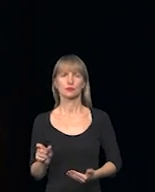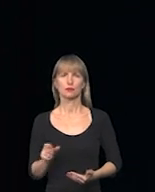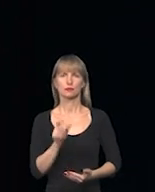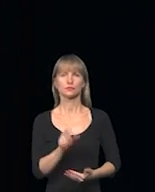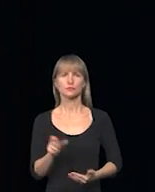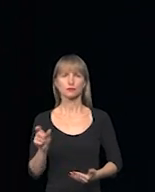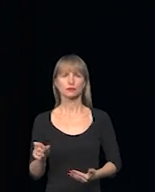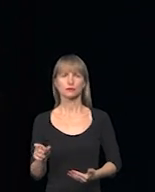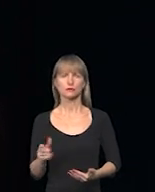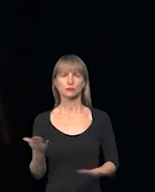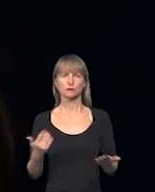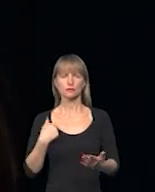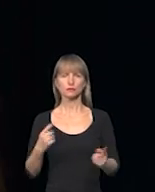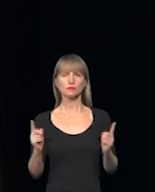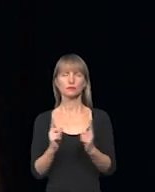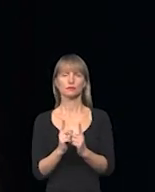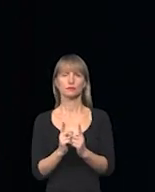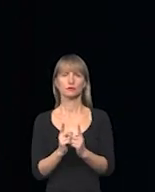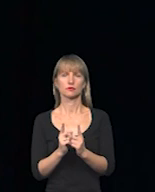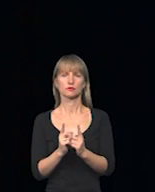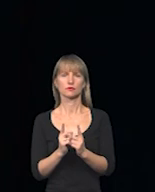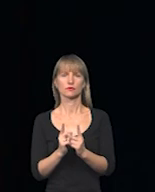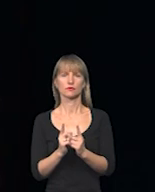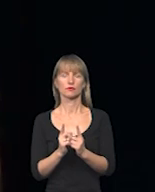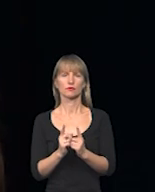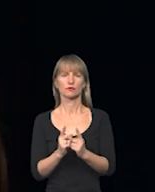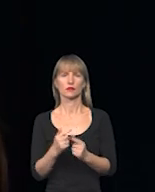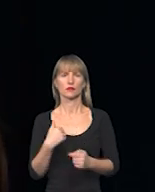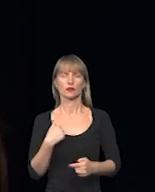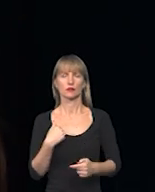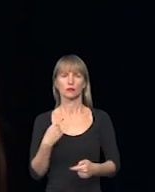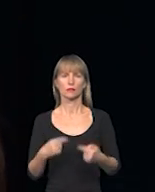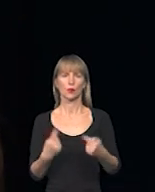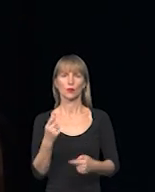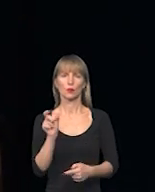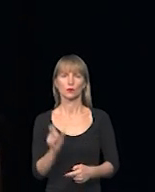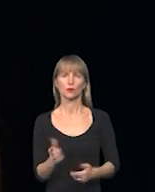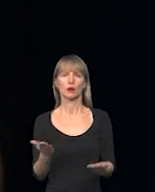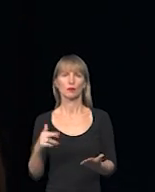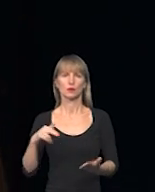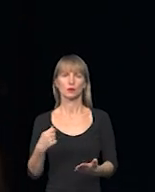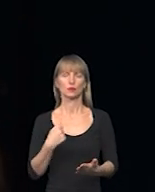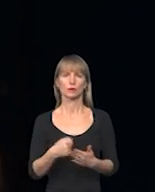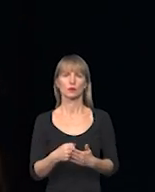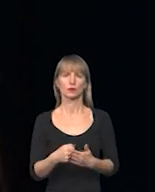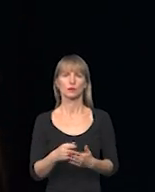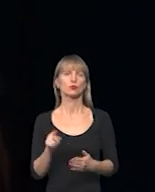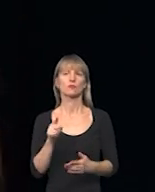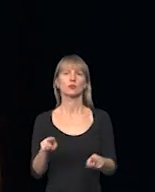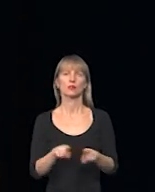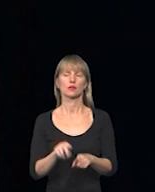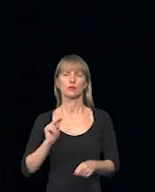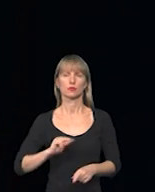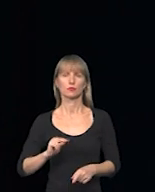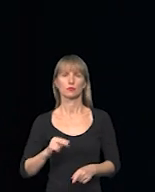люди, яких я зустрічаю, мабуть, за весь цей час лише одна людина, яка підійшла до мене і сказала: ну що таке робите? Ну, їй